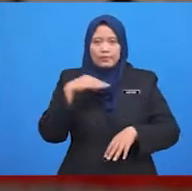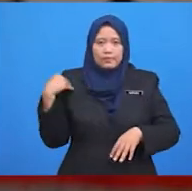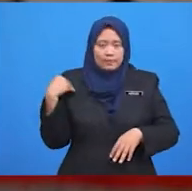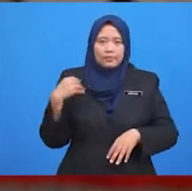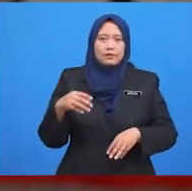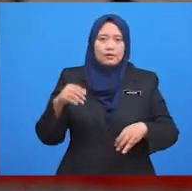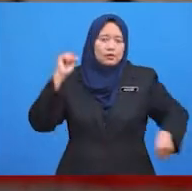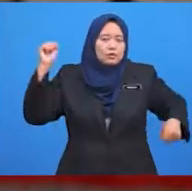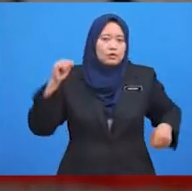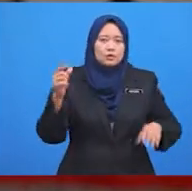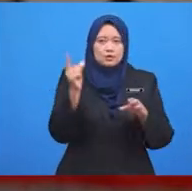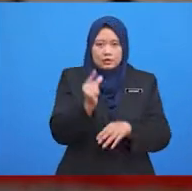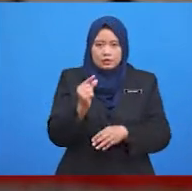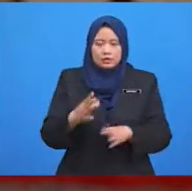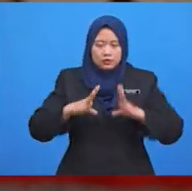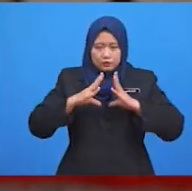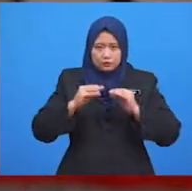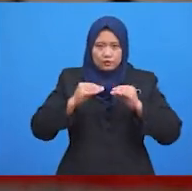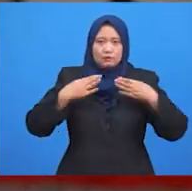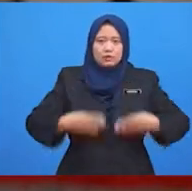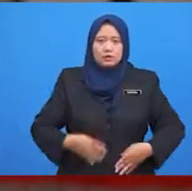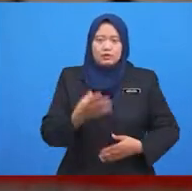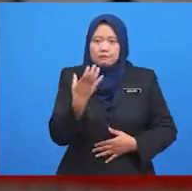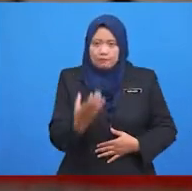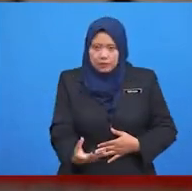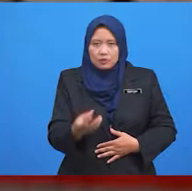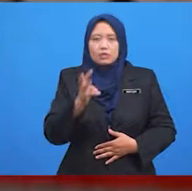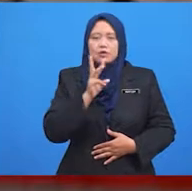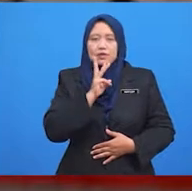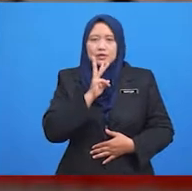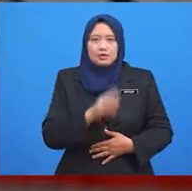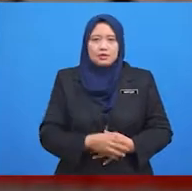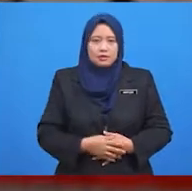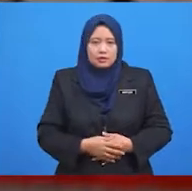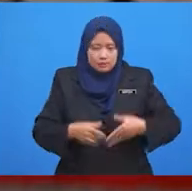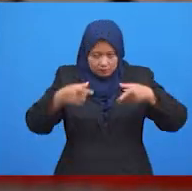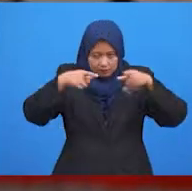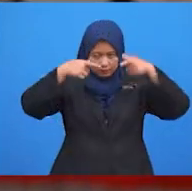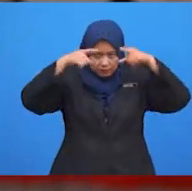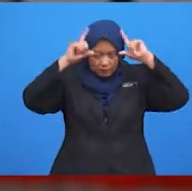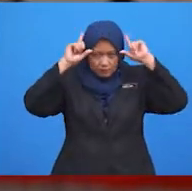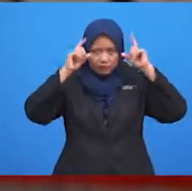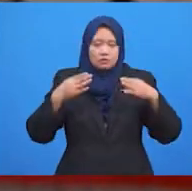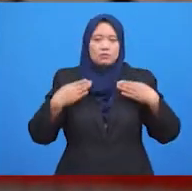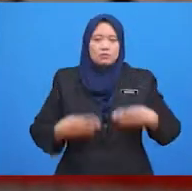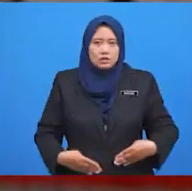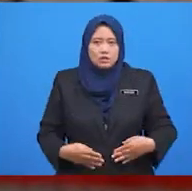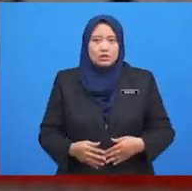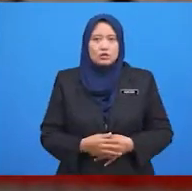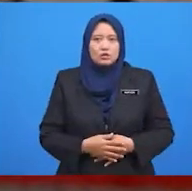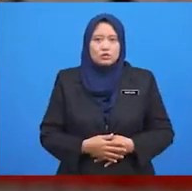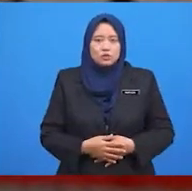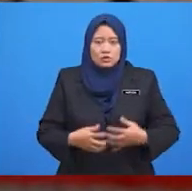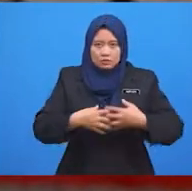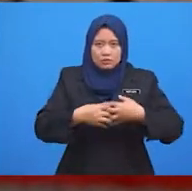kecil, span badan, mangkuk air, band rambut, baju,